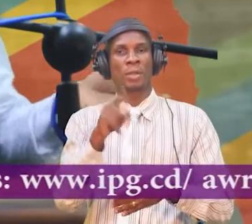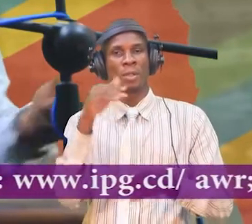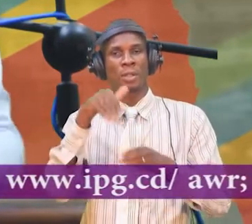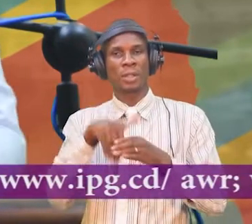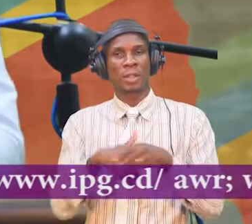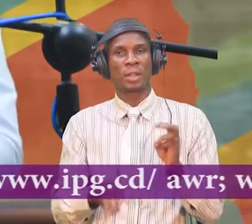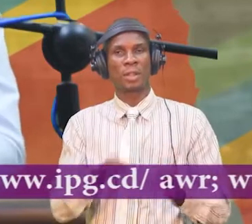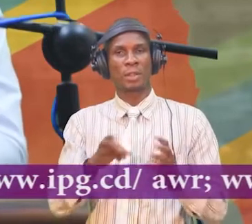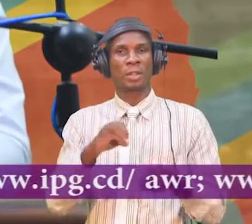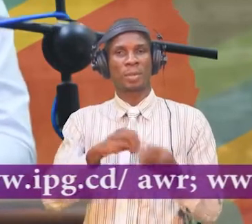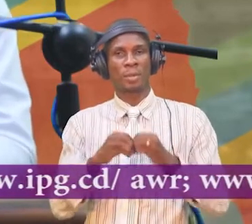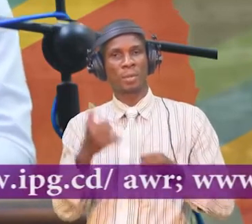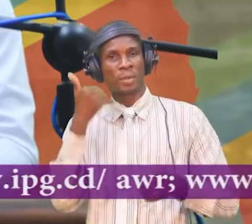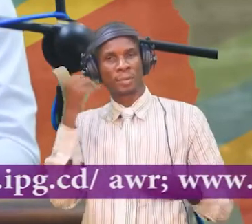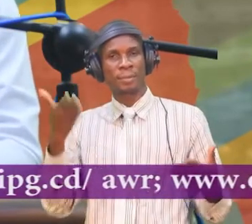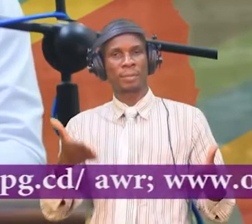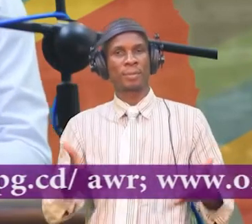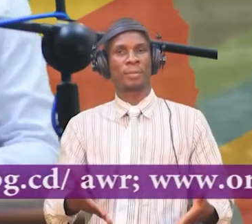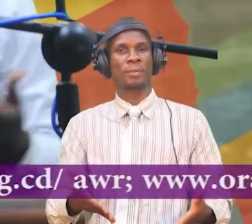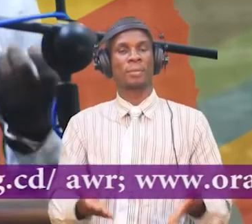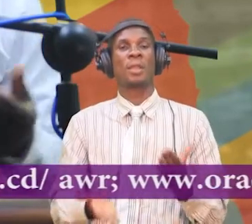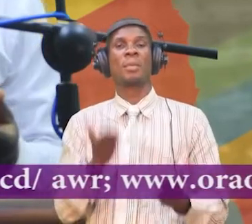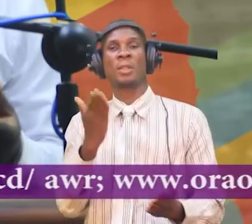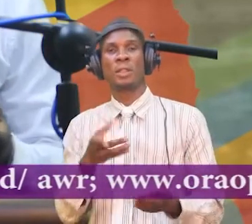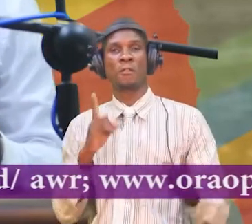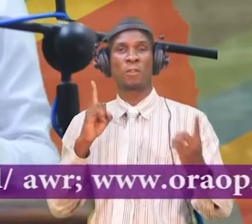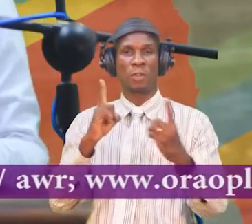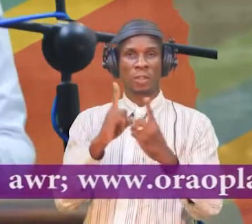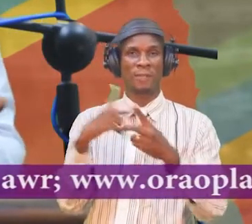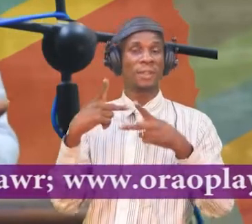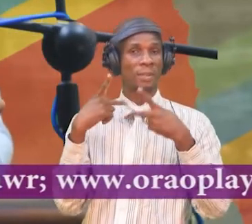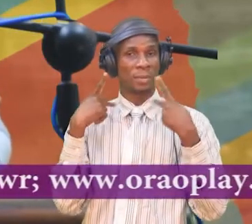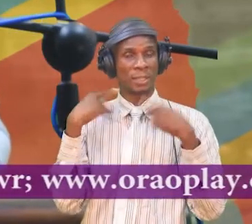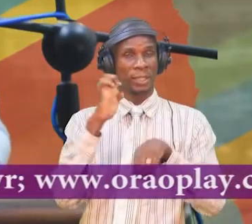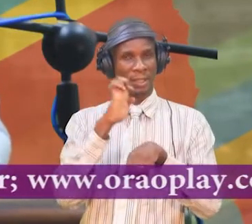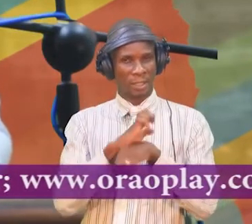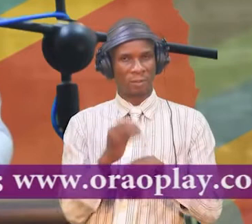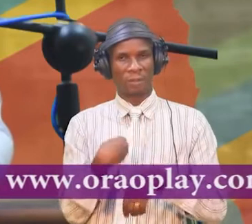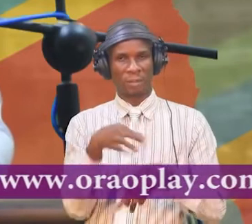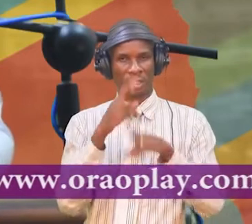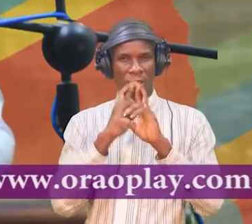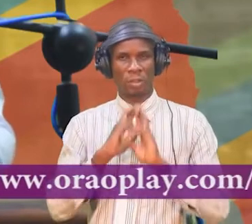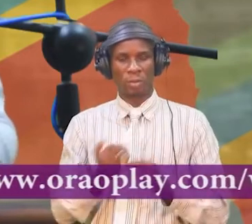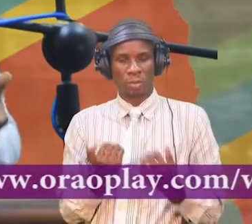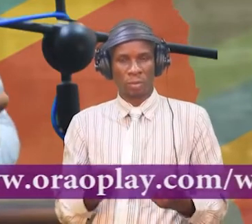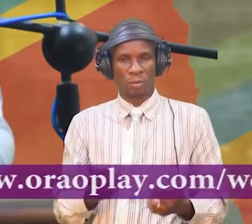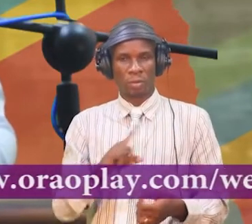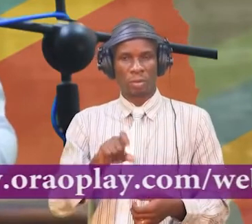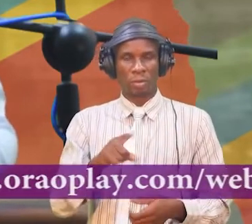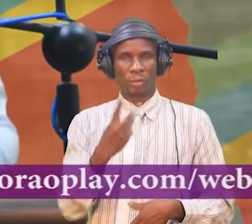na kotuna tokosolola malamu malamu. Aujourd'hui on a retenu deux questions. Lelo tozala mituna